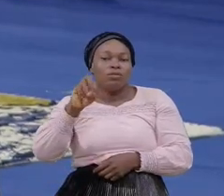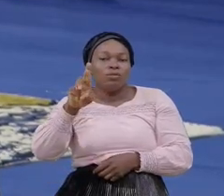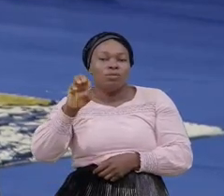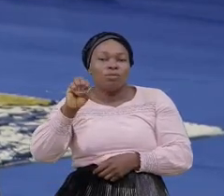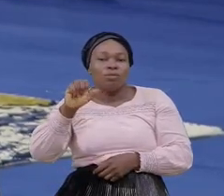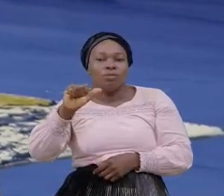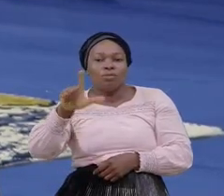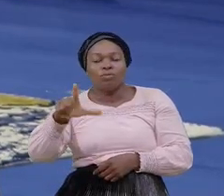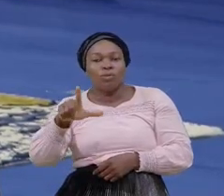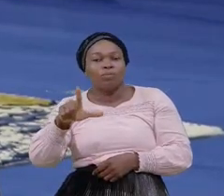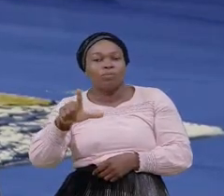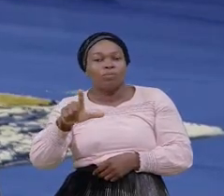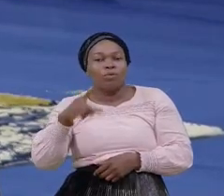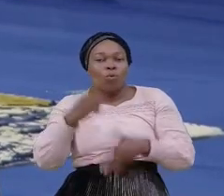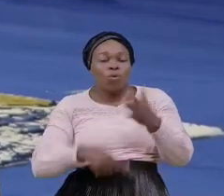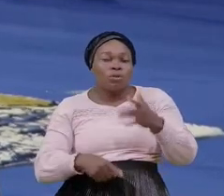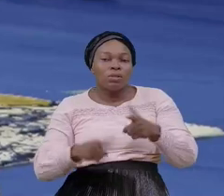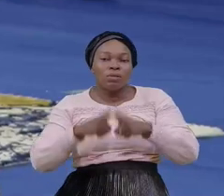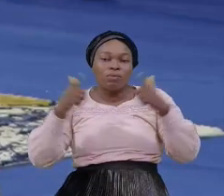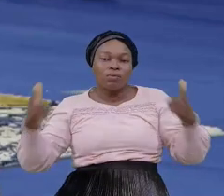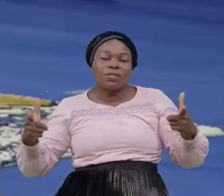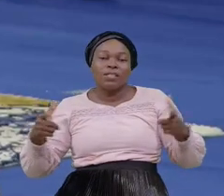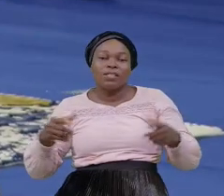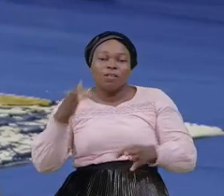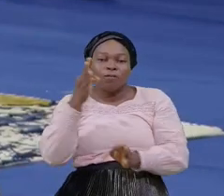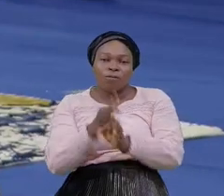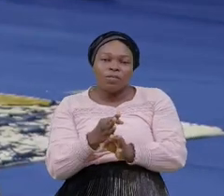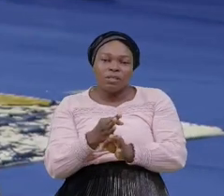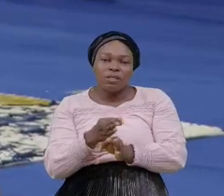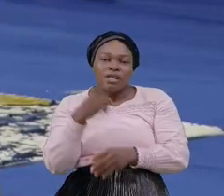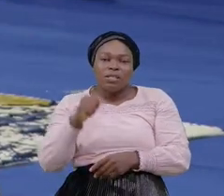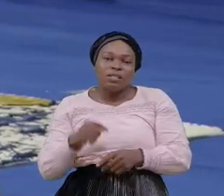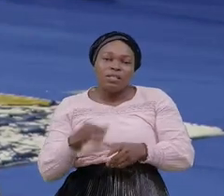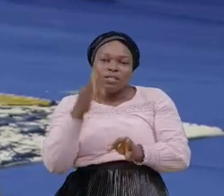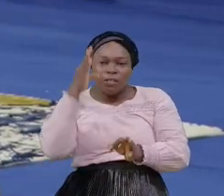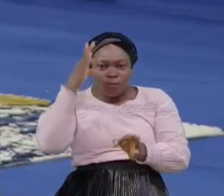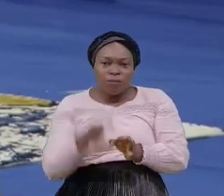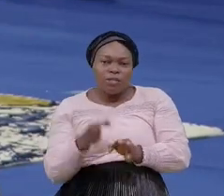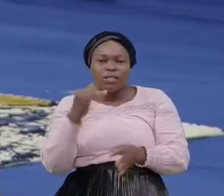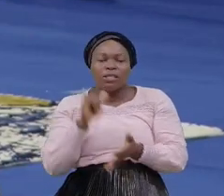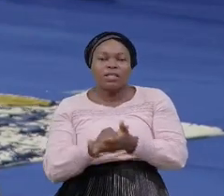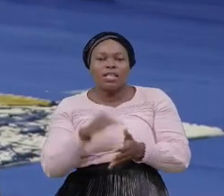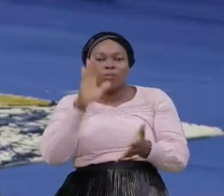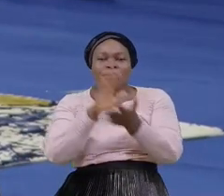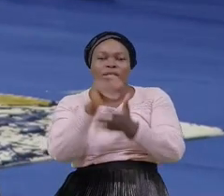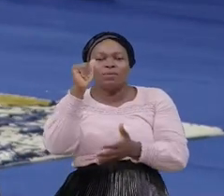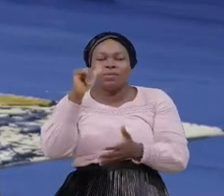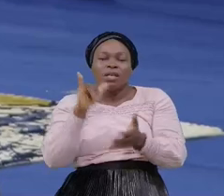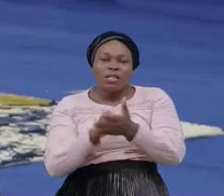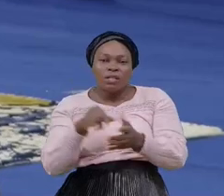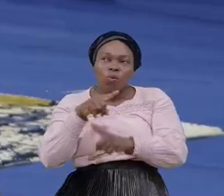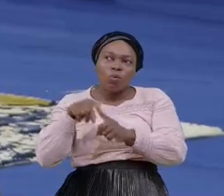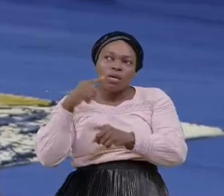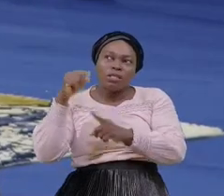Qu'est-ce qu'une grande foi? La foi qui croit que quand la parole est déclarée et envoyée vers